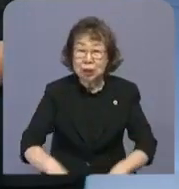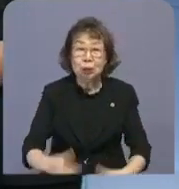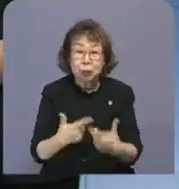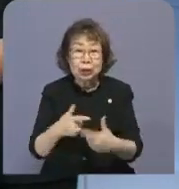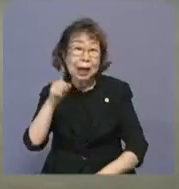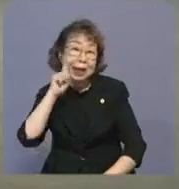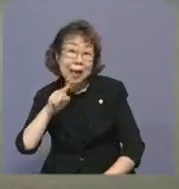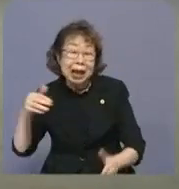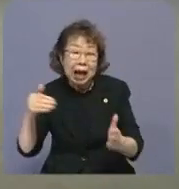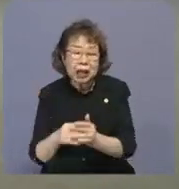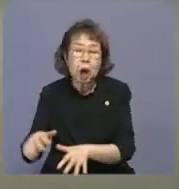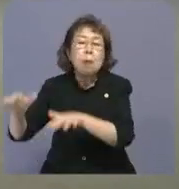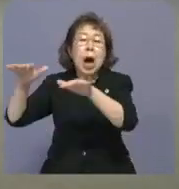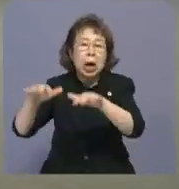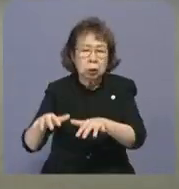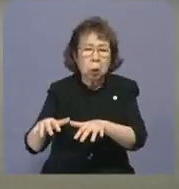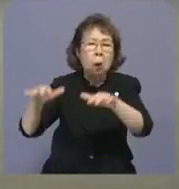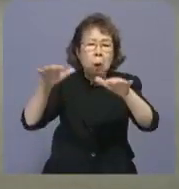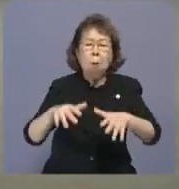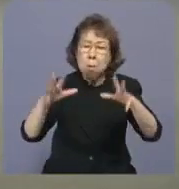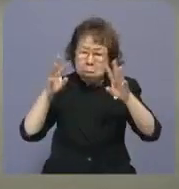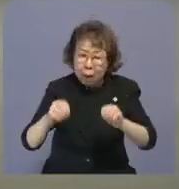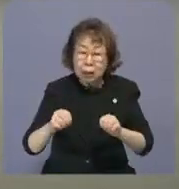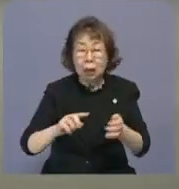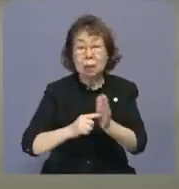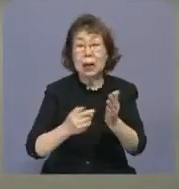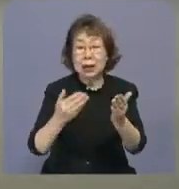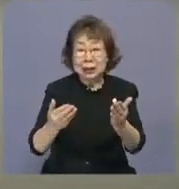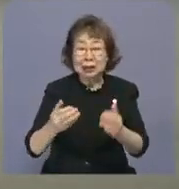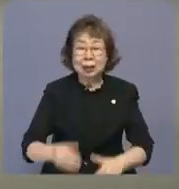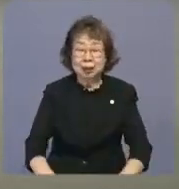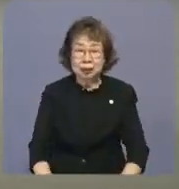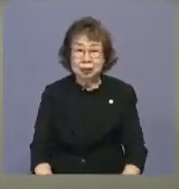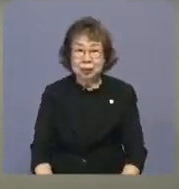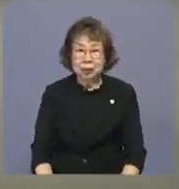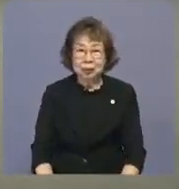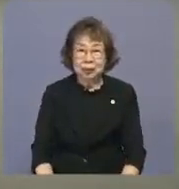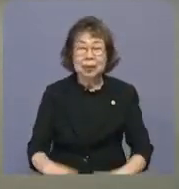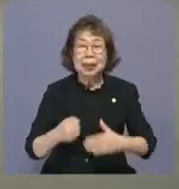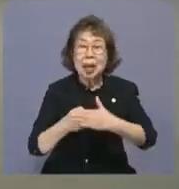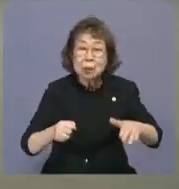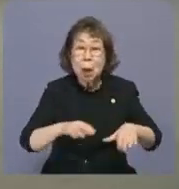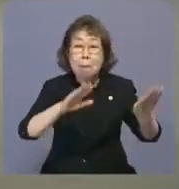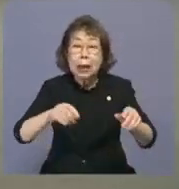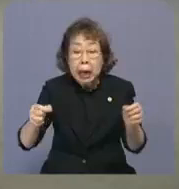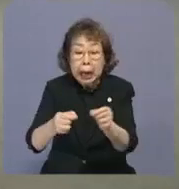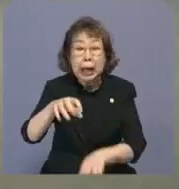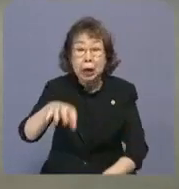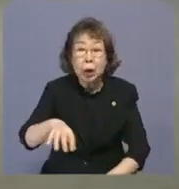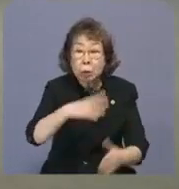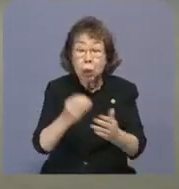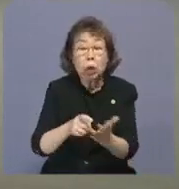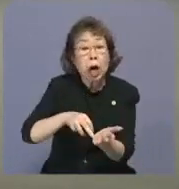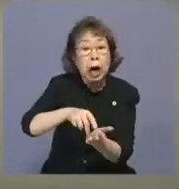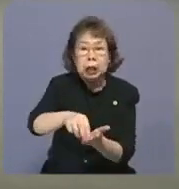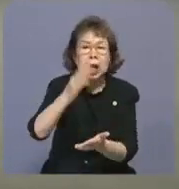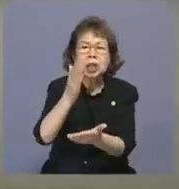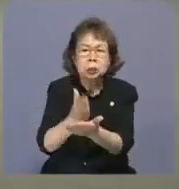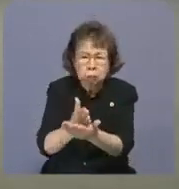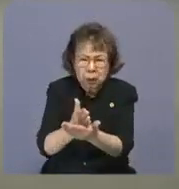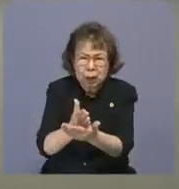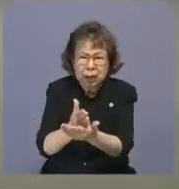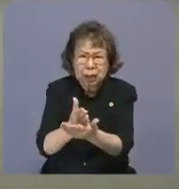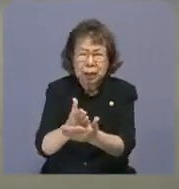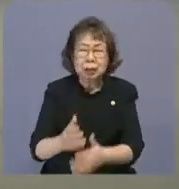내일까지 너울성 파도가 밀려 온다는 기상청 예보가 있었는데요 그렇기 때문에 해안가 주민들은 해안가를 다니시는 것을 되도록